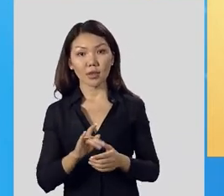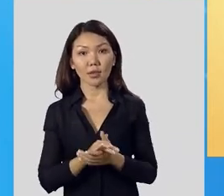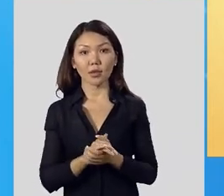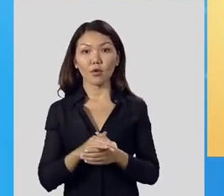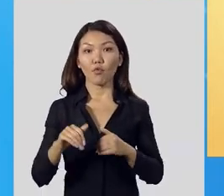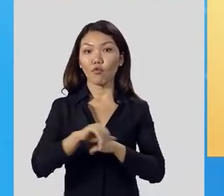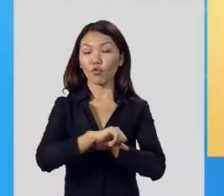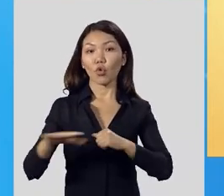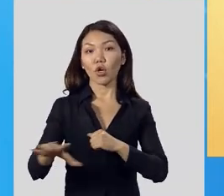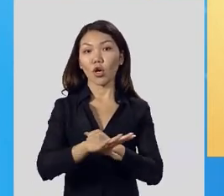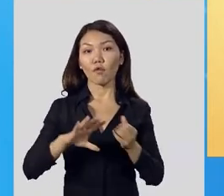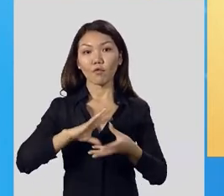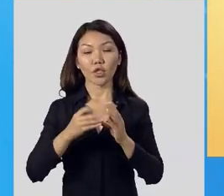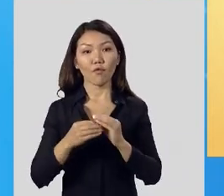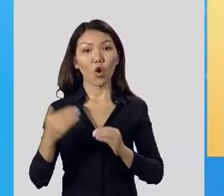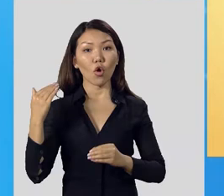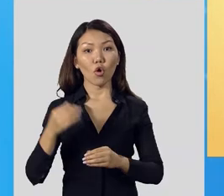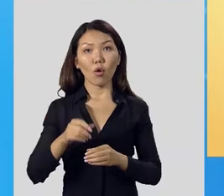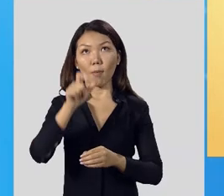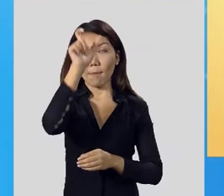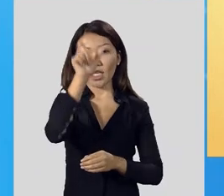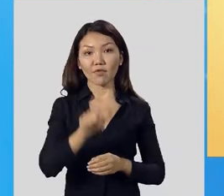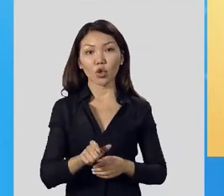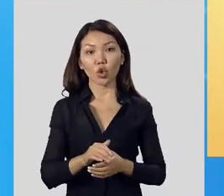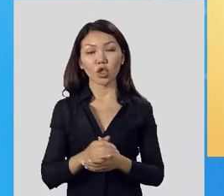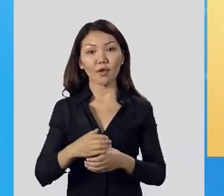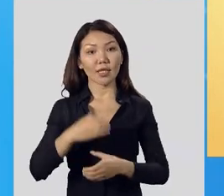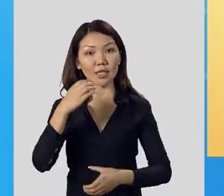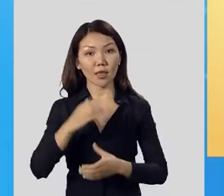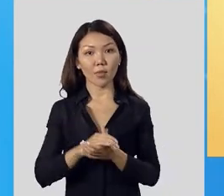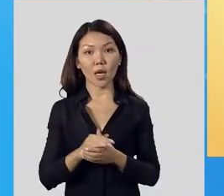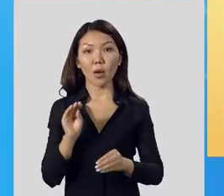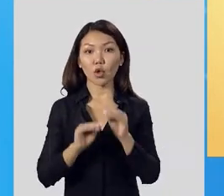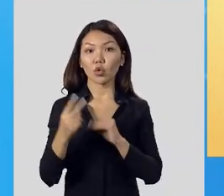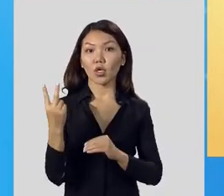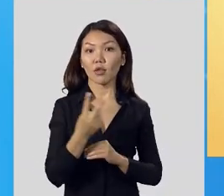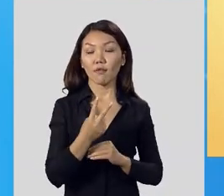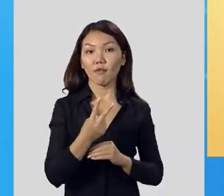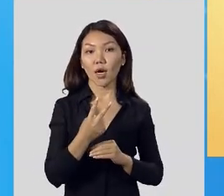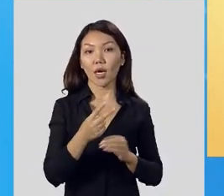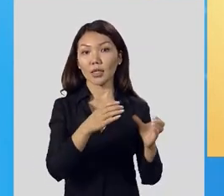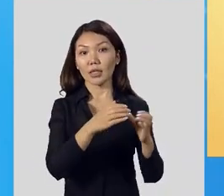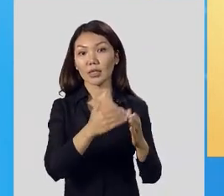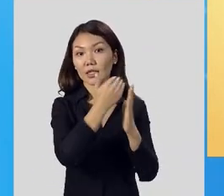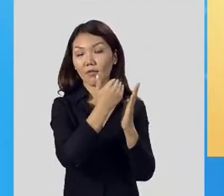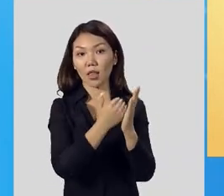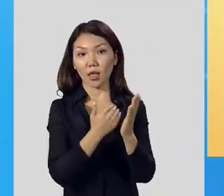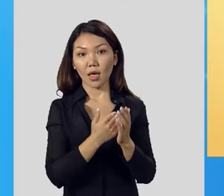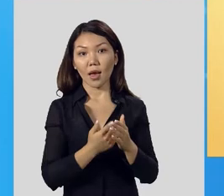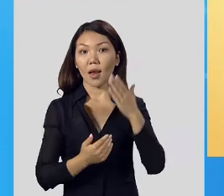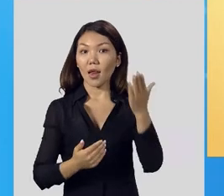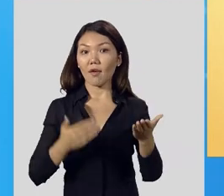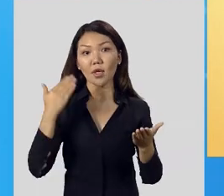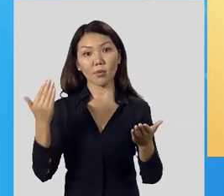всего позвоночного столба, образуя два симпатических ствола – левый и